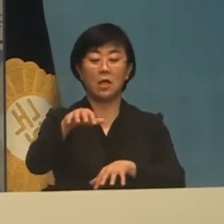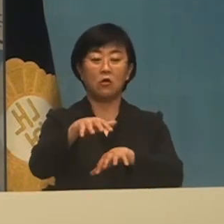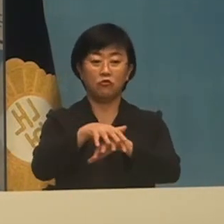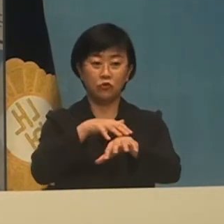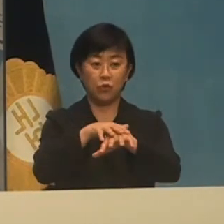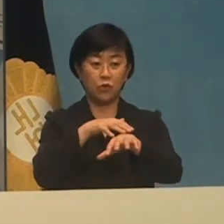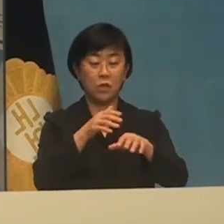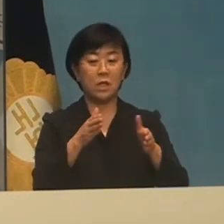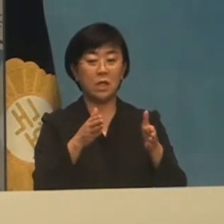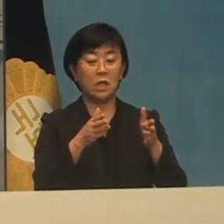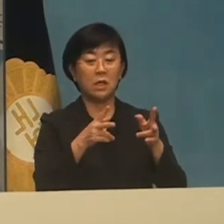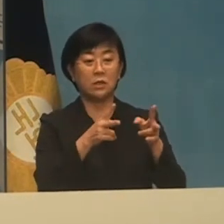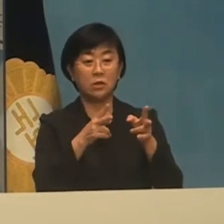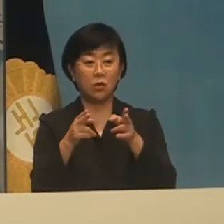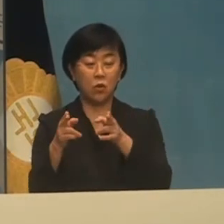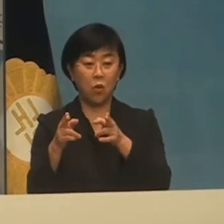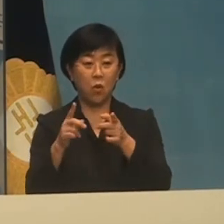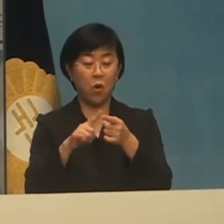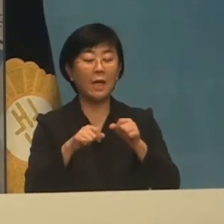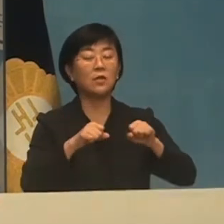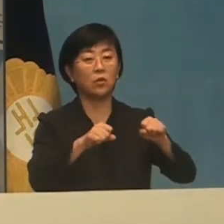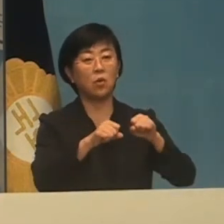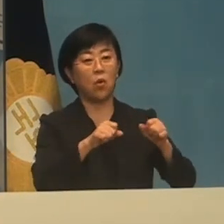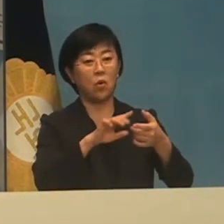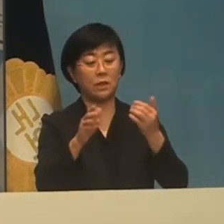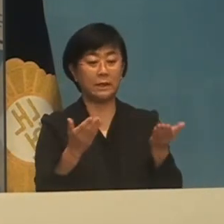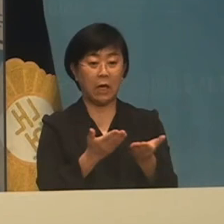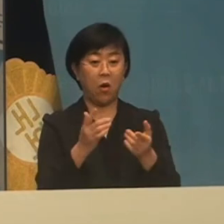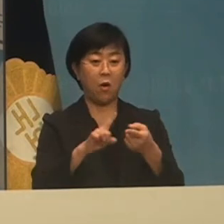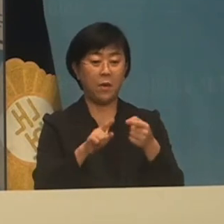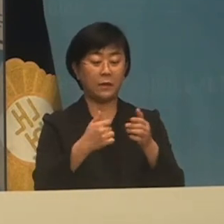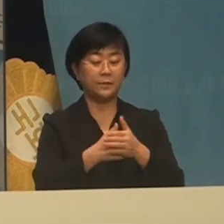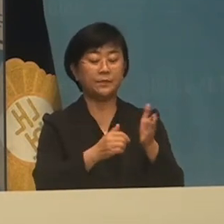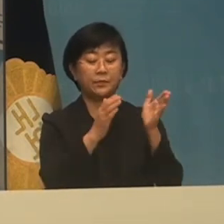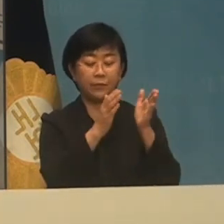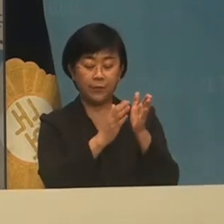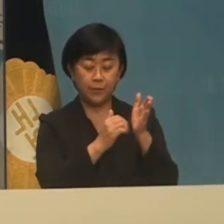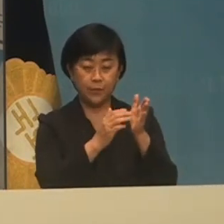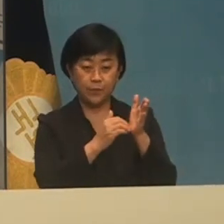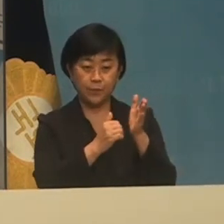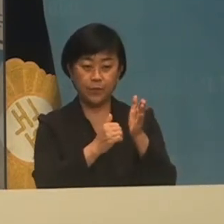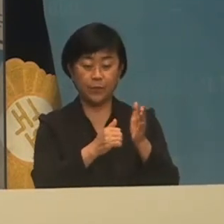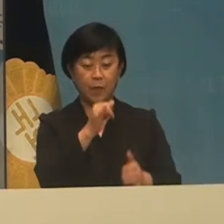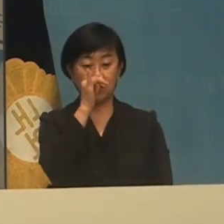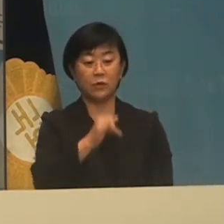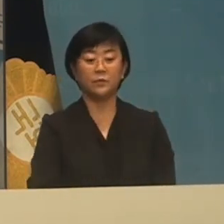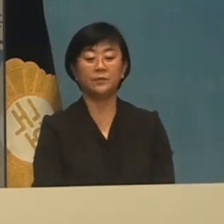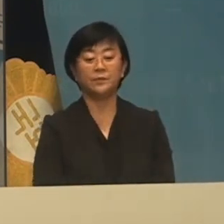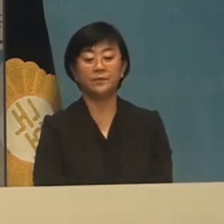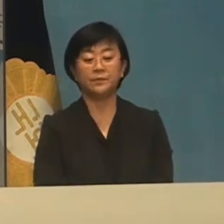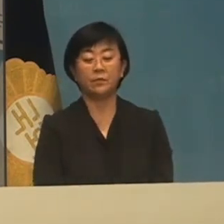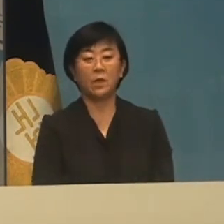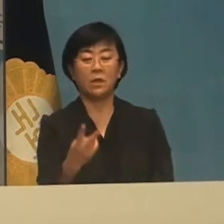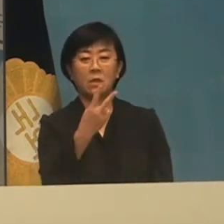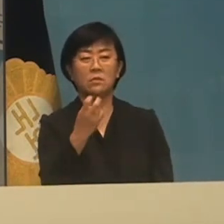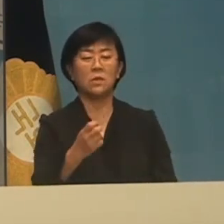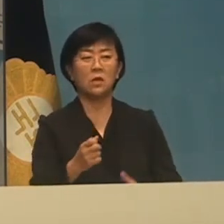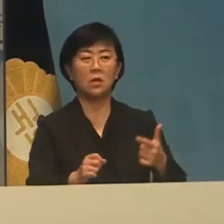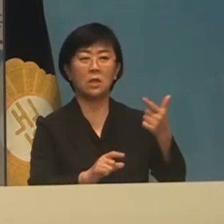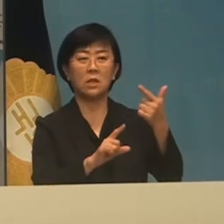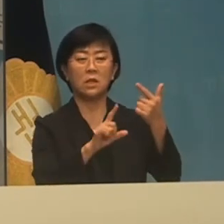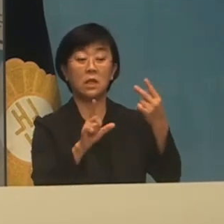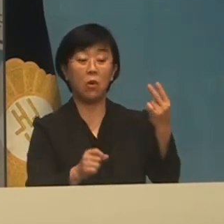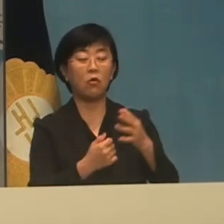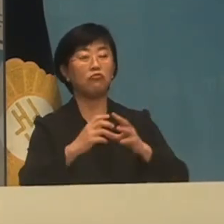청소 작업 내용, 산재 신청 노동자의 노동 시간 등을 비공개할 수 있습니다. 그래서 2020년 2월